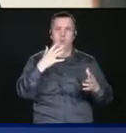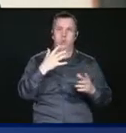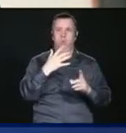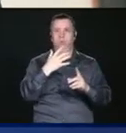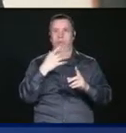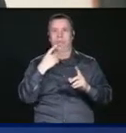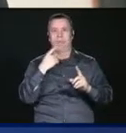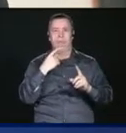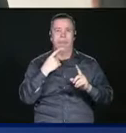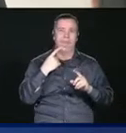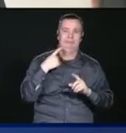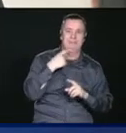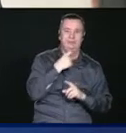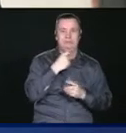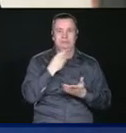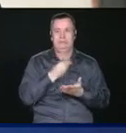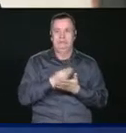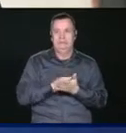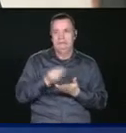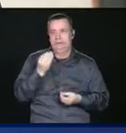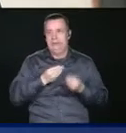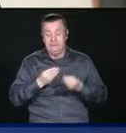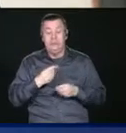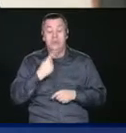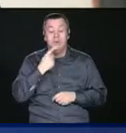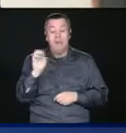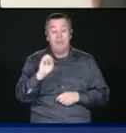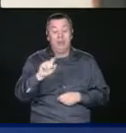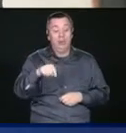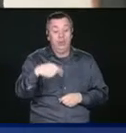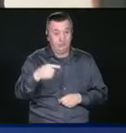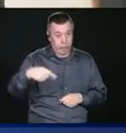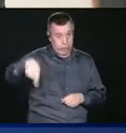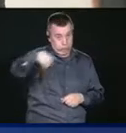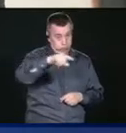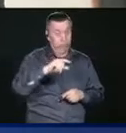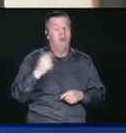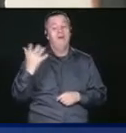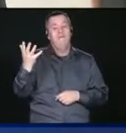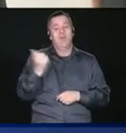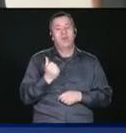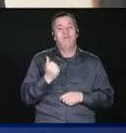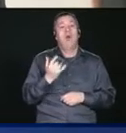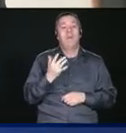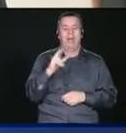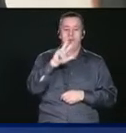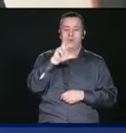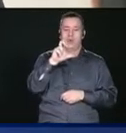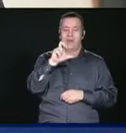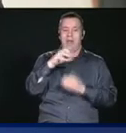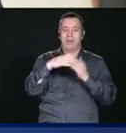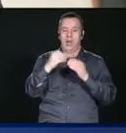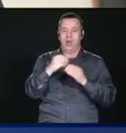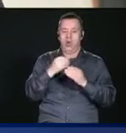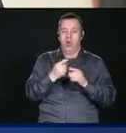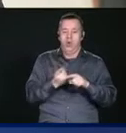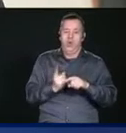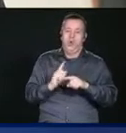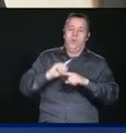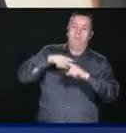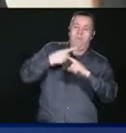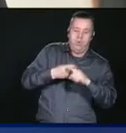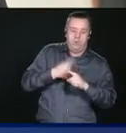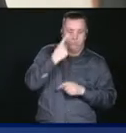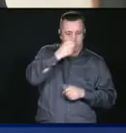difficultés supplémentaires. Alors, à partir de mercredi qui vient, vous allez recevoir 300 $ de plus par enfant